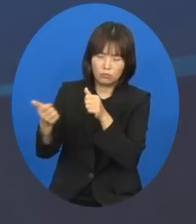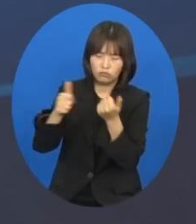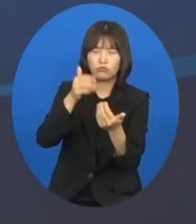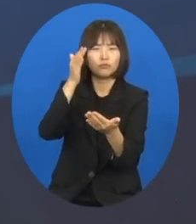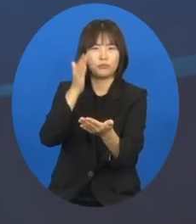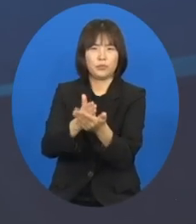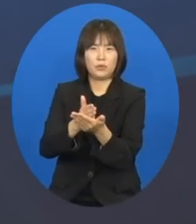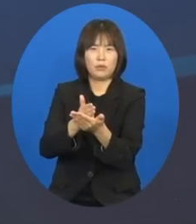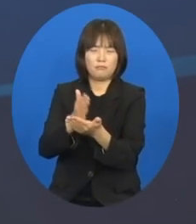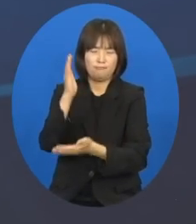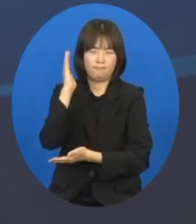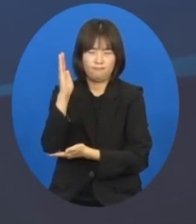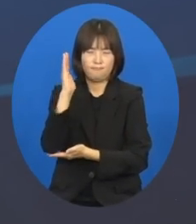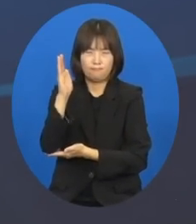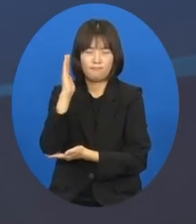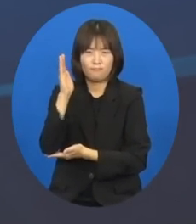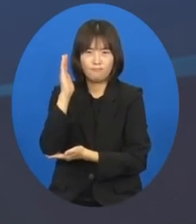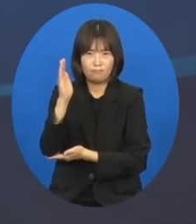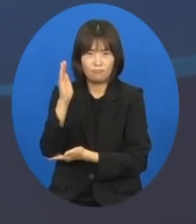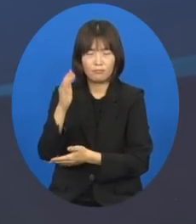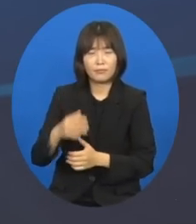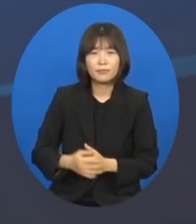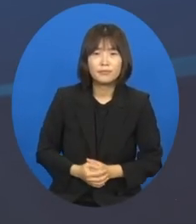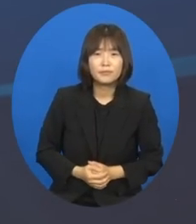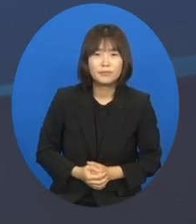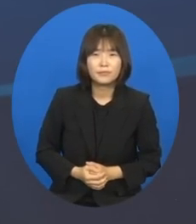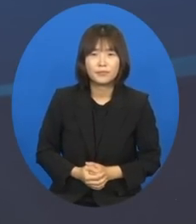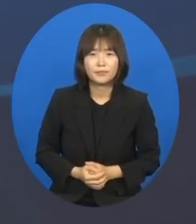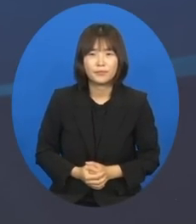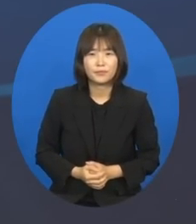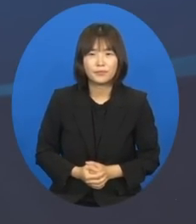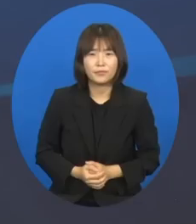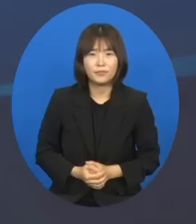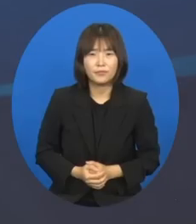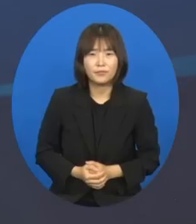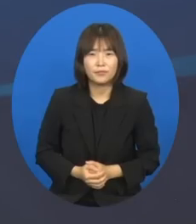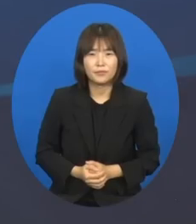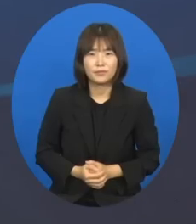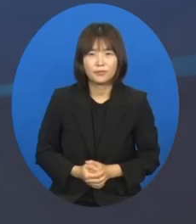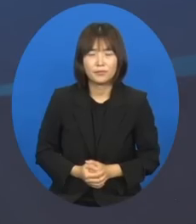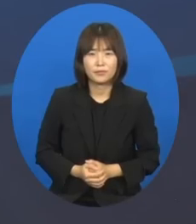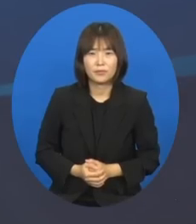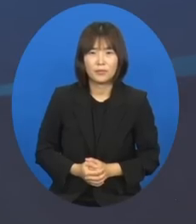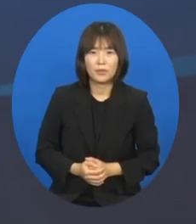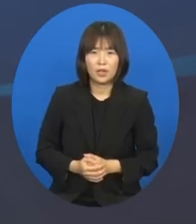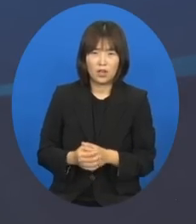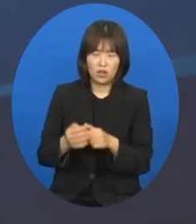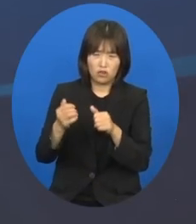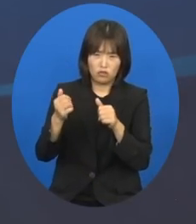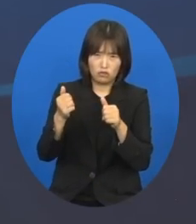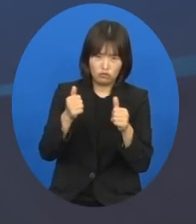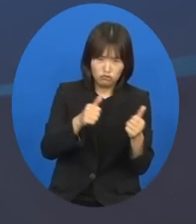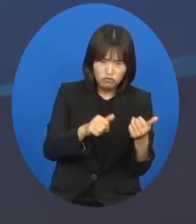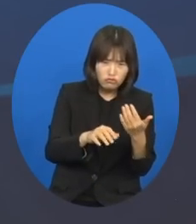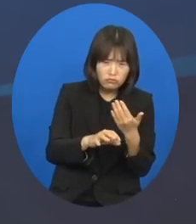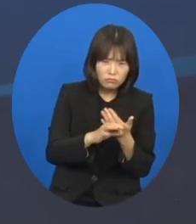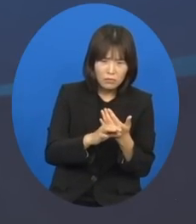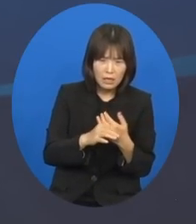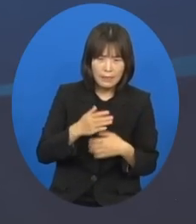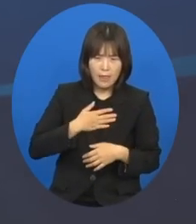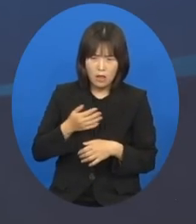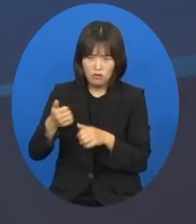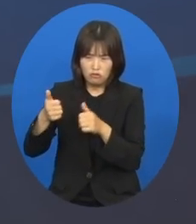개척한 교회인이 무슨 말을 못 하겠습니까 이런 유머까지도 했습니다 하여튼 죽기만 해봐라 죽여 버릴라니까